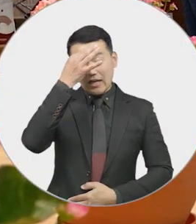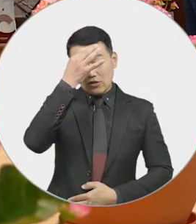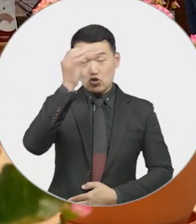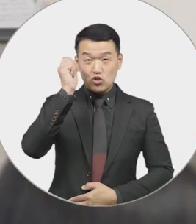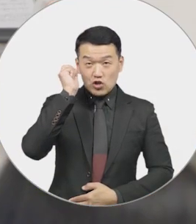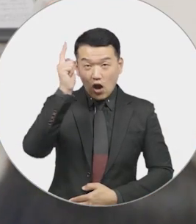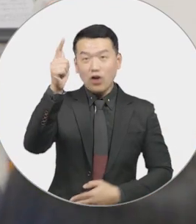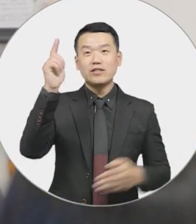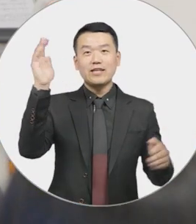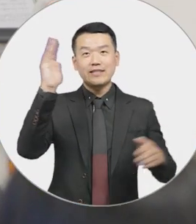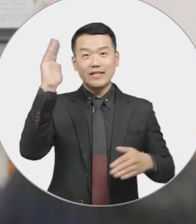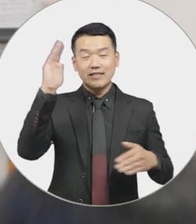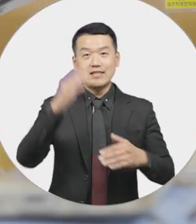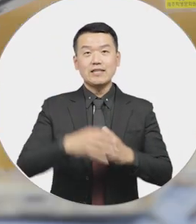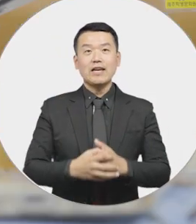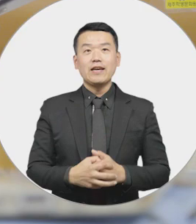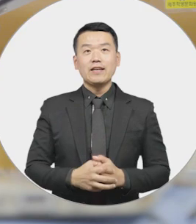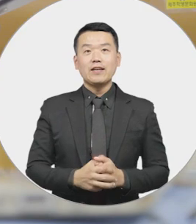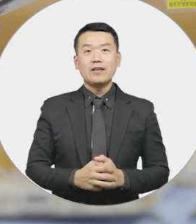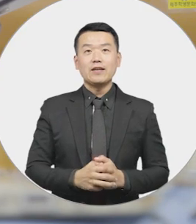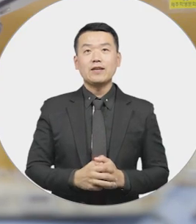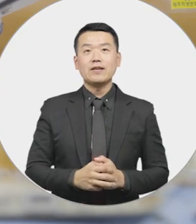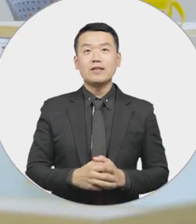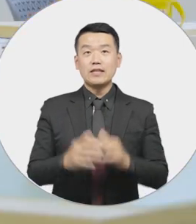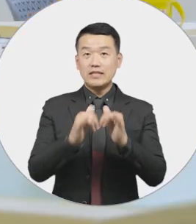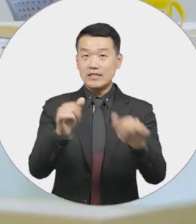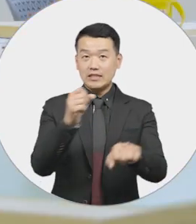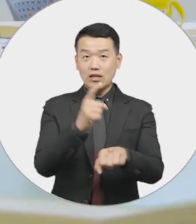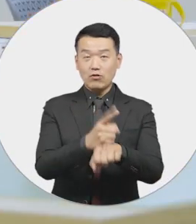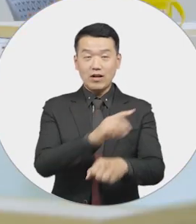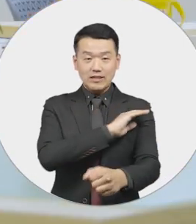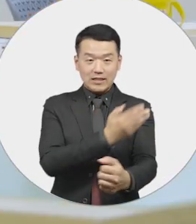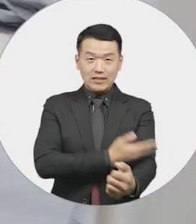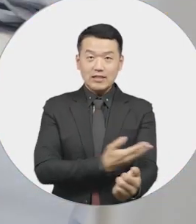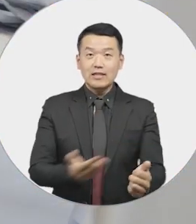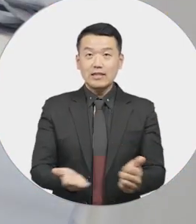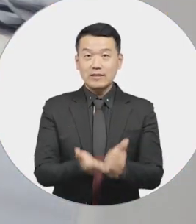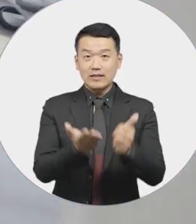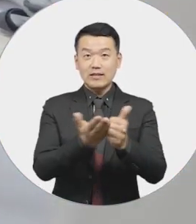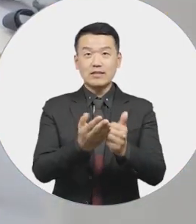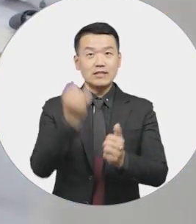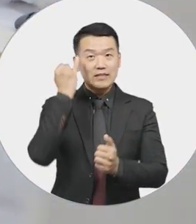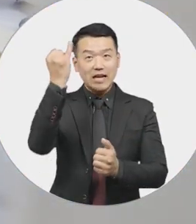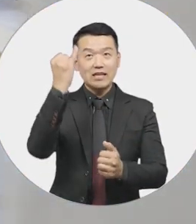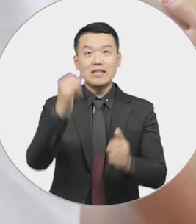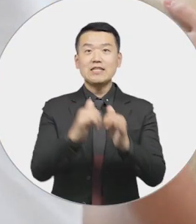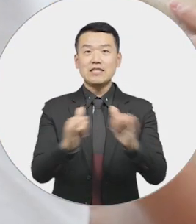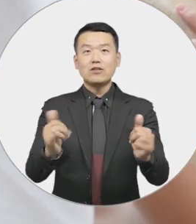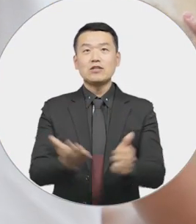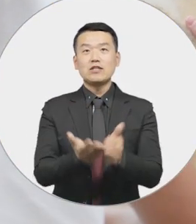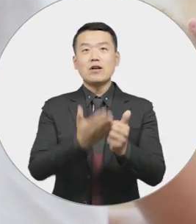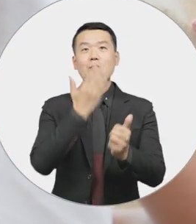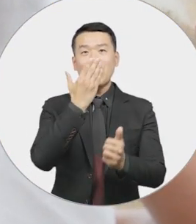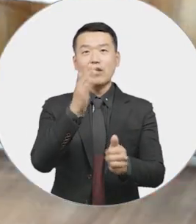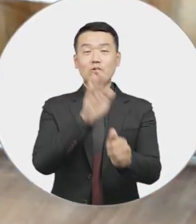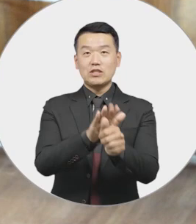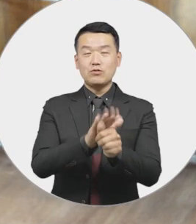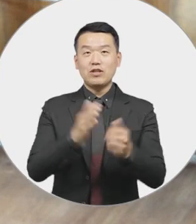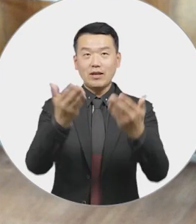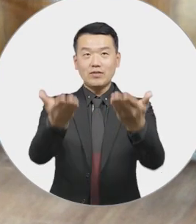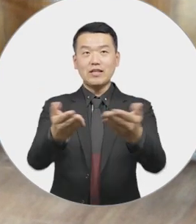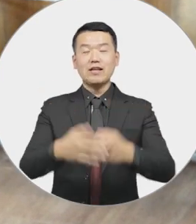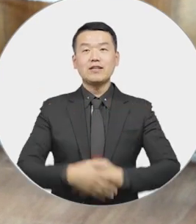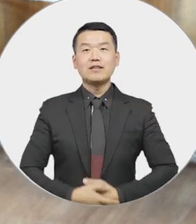예술영재 학생들의 열정과 꿈을 격려하고 인성과 자질을 지닌 창의적인 예술 인재로 성장할 수 있도록